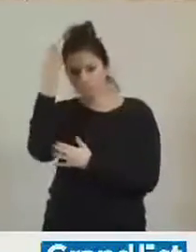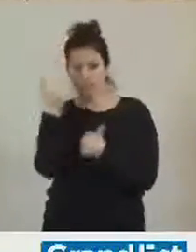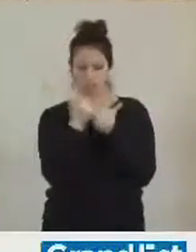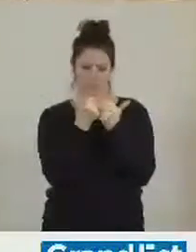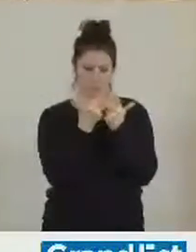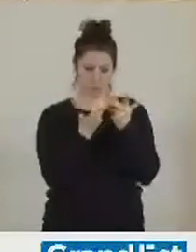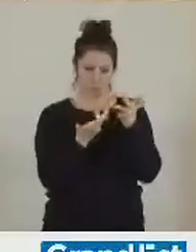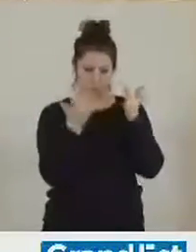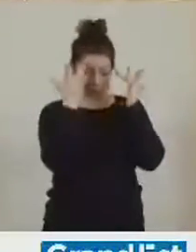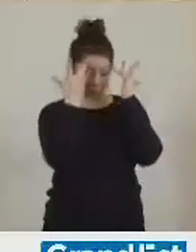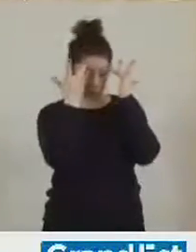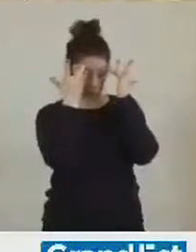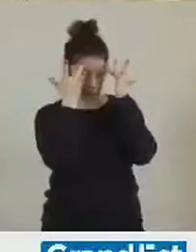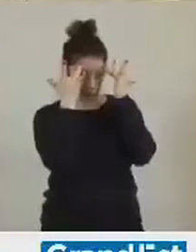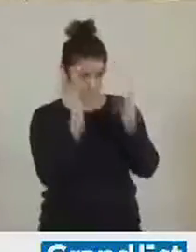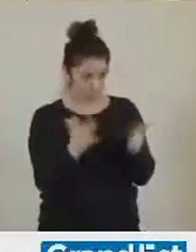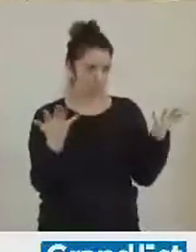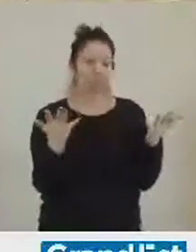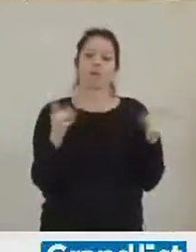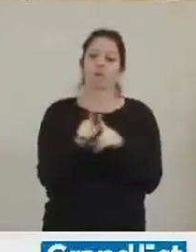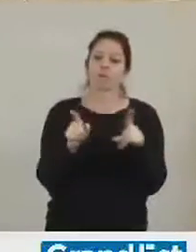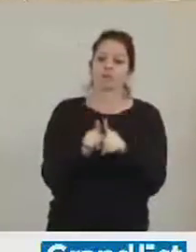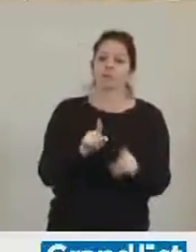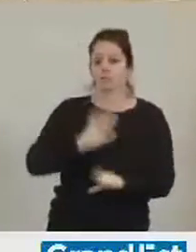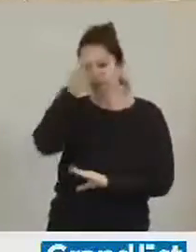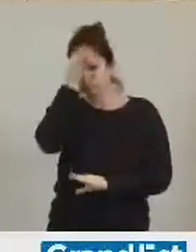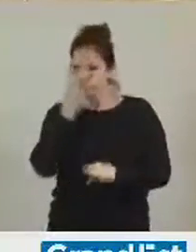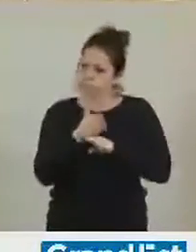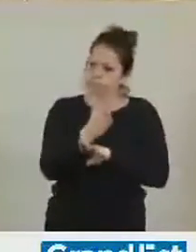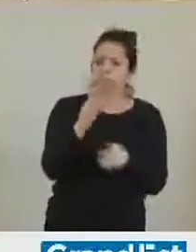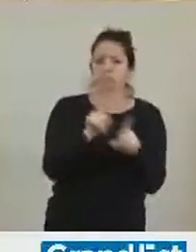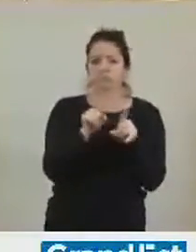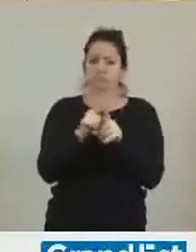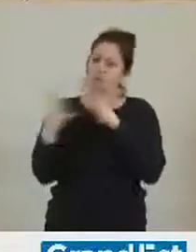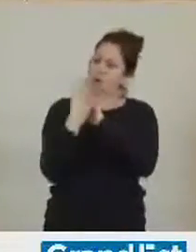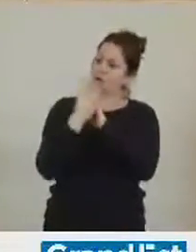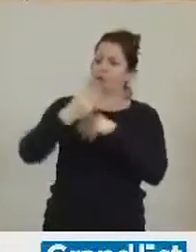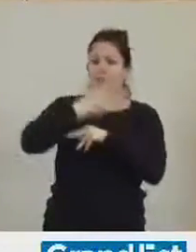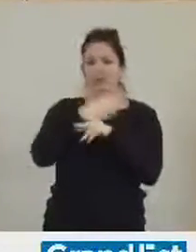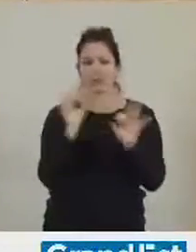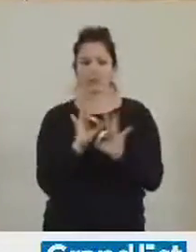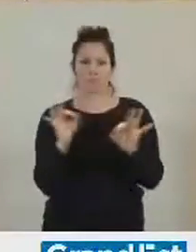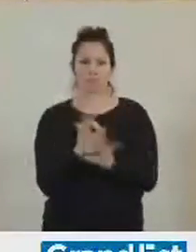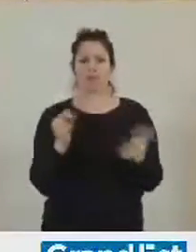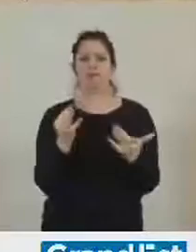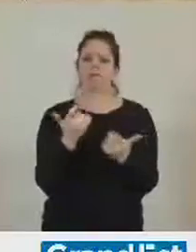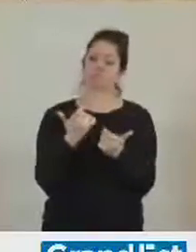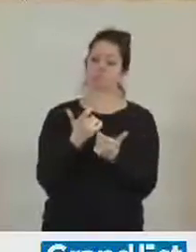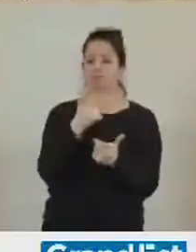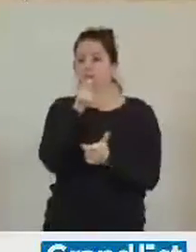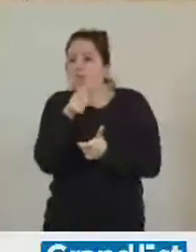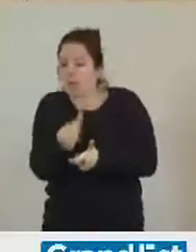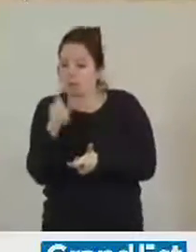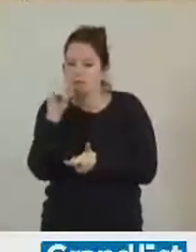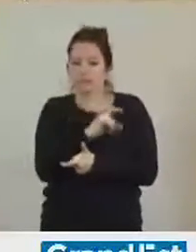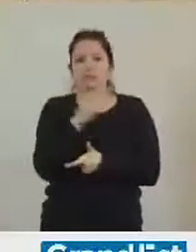interculturalité, dépassement de soi, rencontre sans frontières. Ce défi est donc large dans sa conception. Il vise tant à